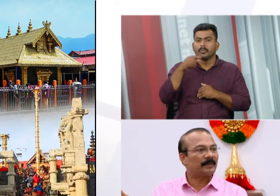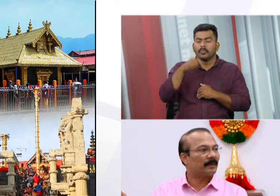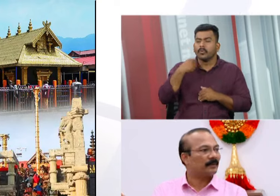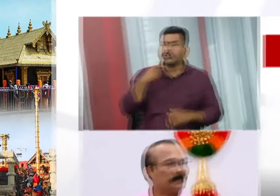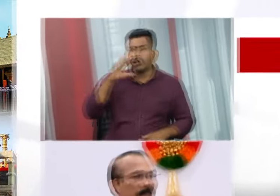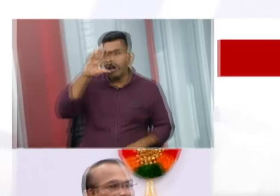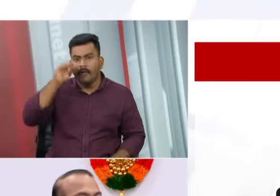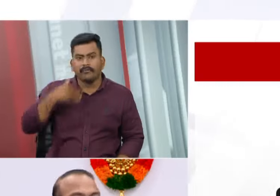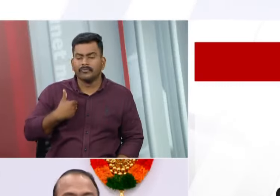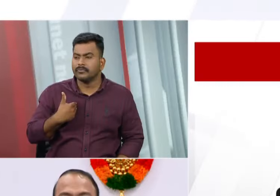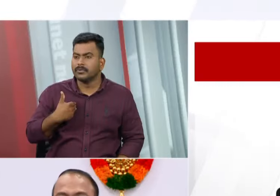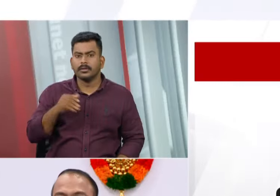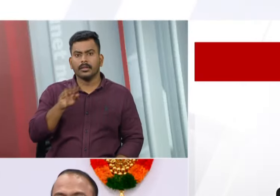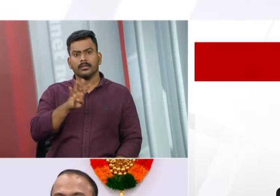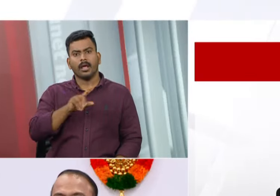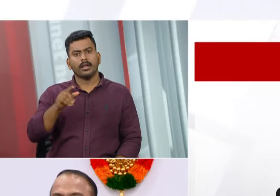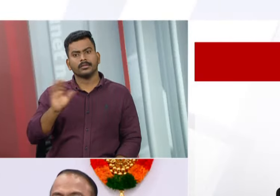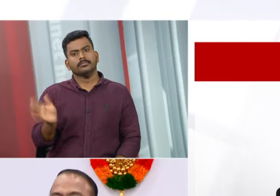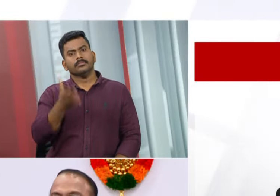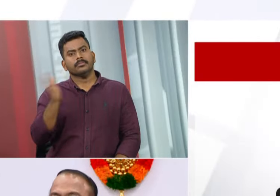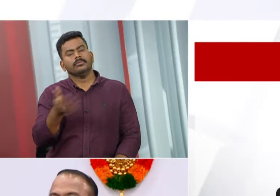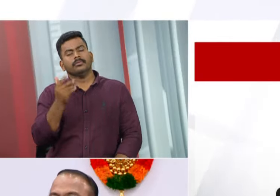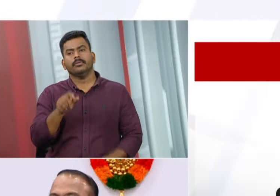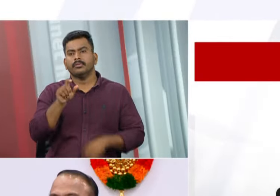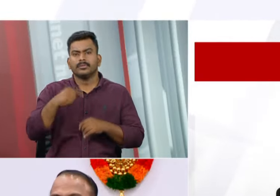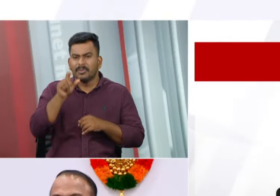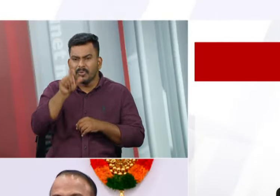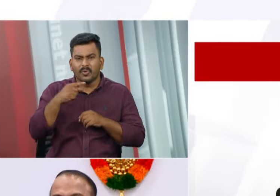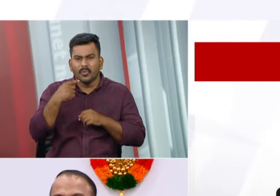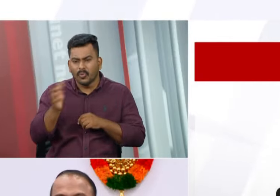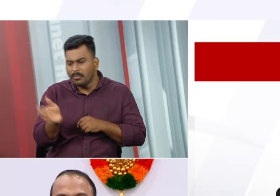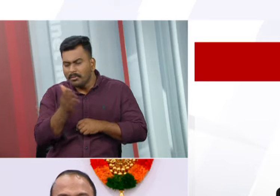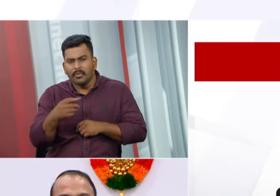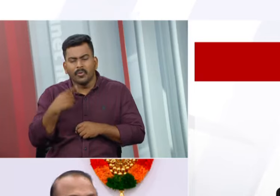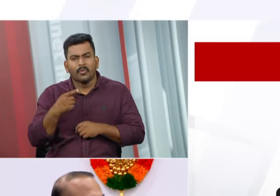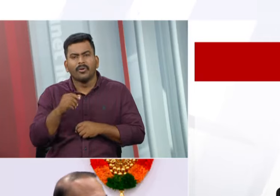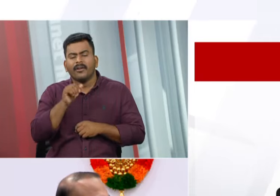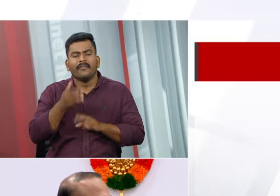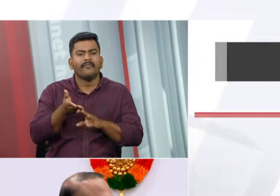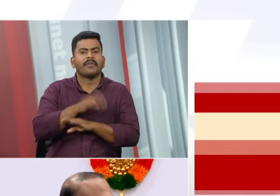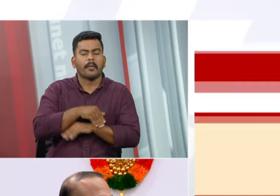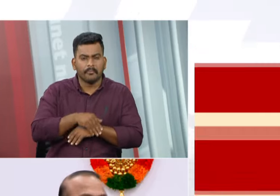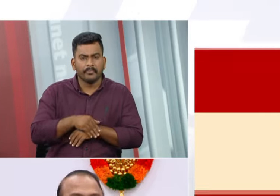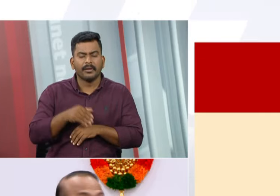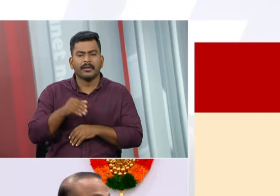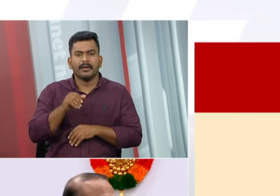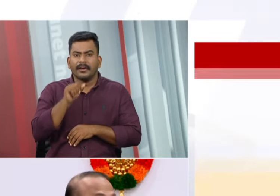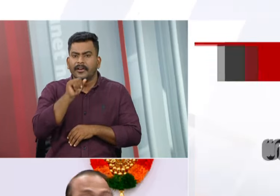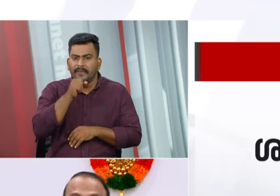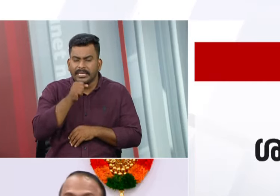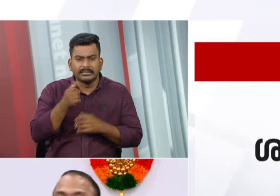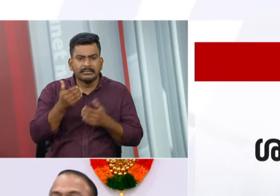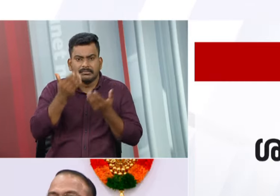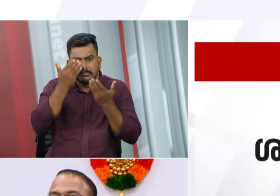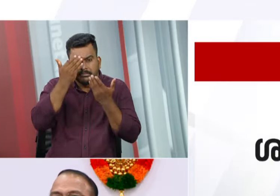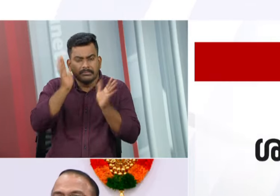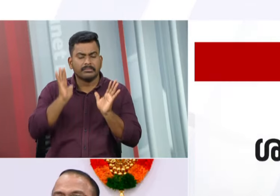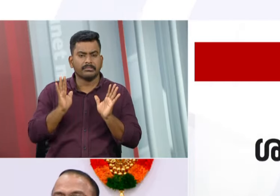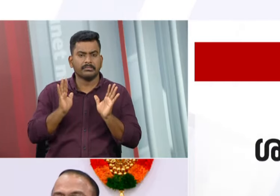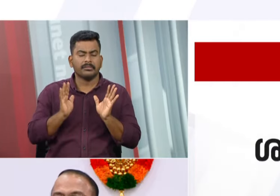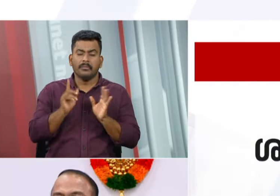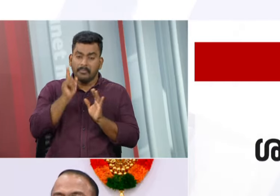485,063 മാറുകയാണ്. അപ്പോൾ കൂടി കൂടി വരും, 500,000 അടുപ്പിച്ച് വരികയാണ്. നമ്മളൊരു ഒരു ആ ഒരു ക്രൗഡ്